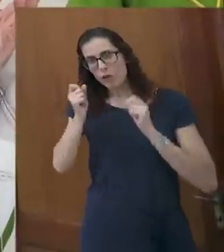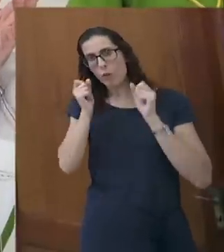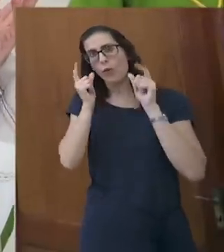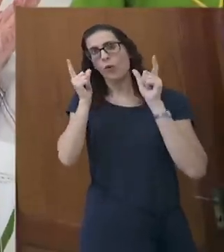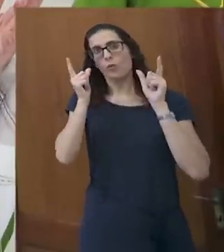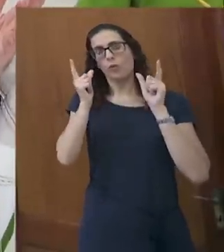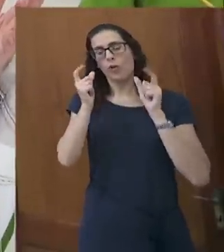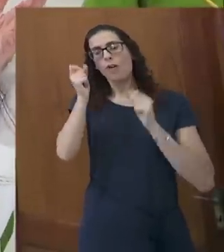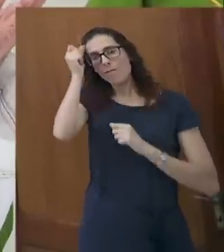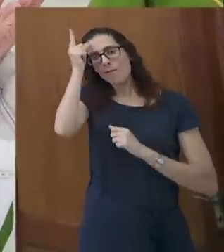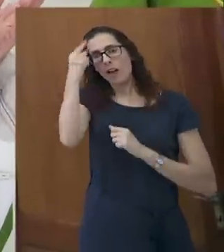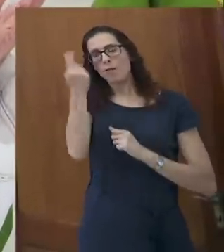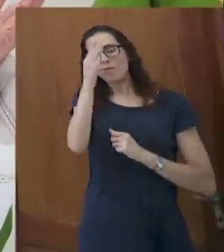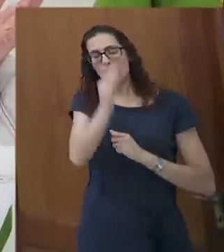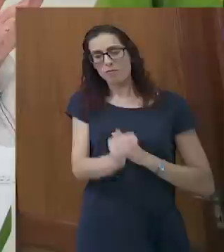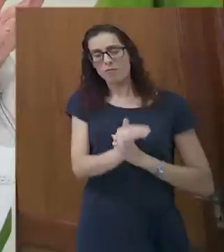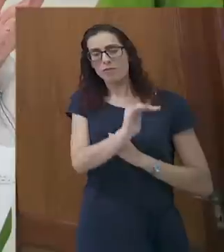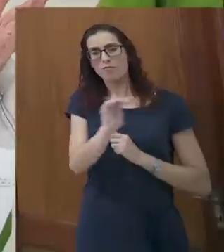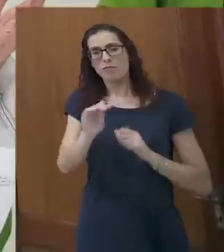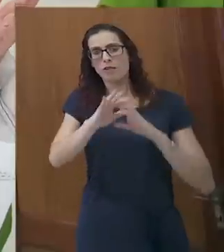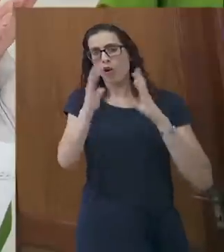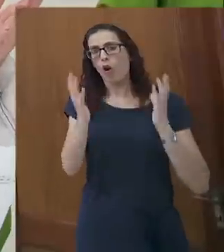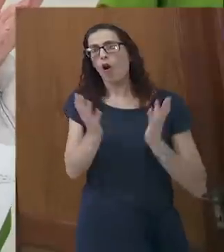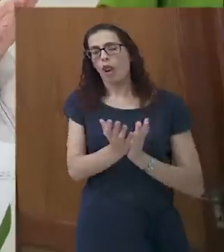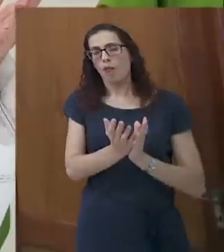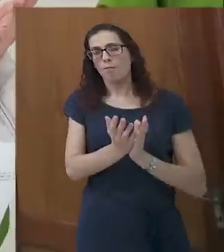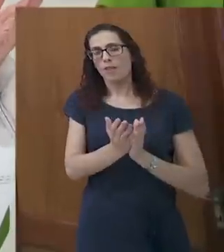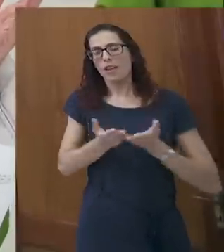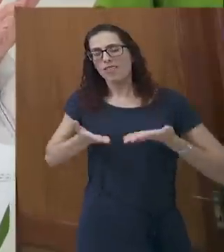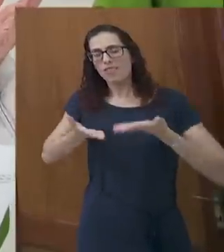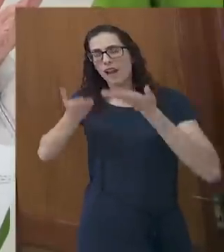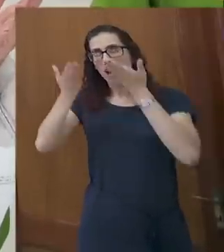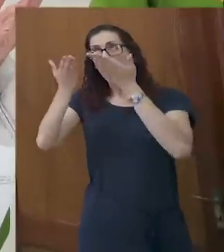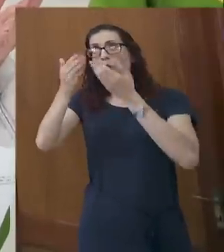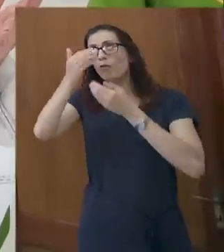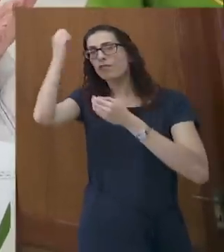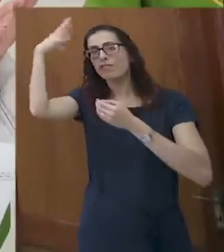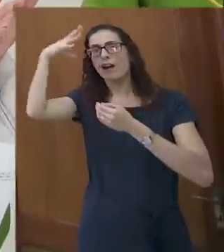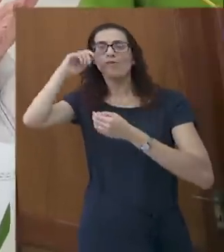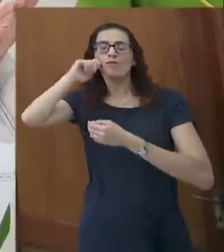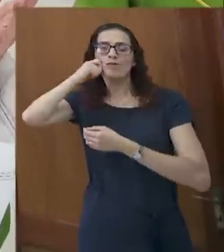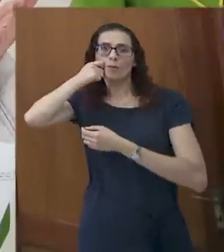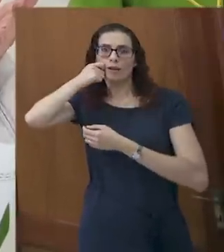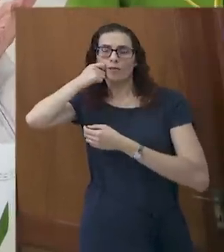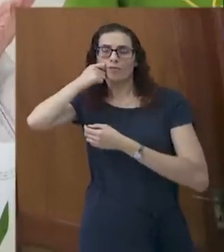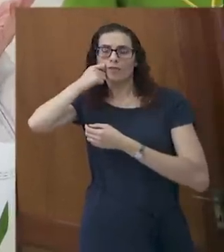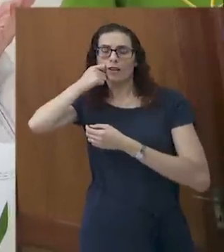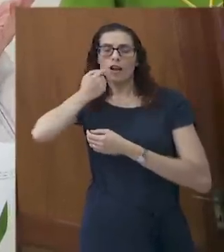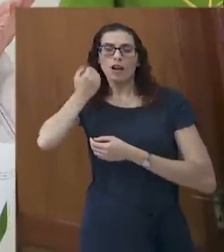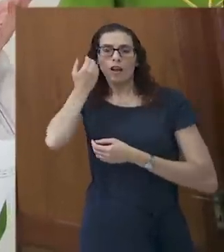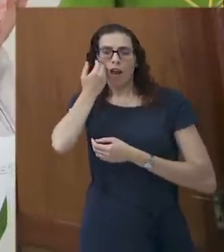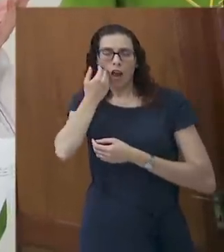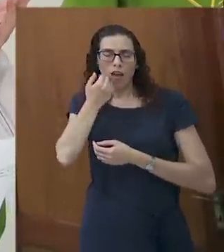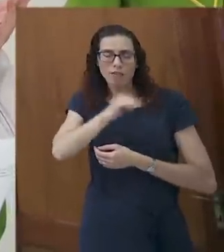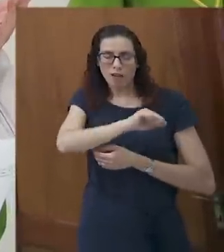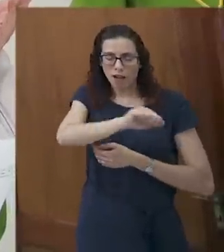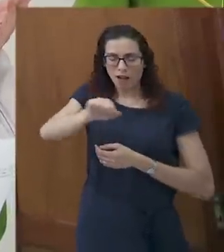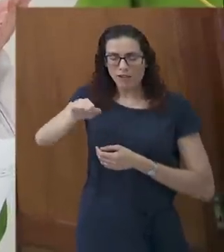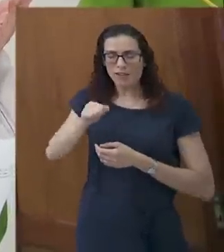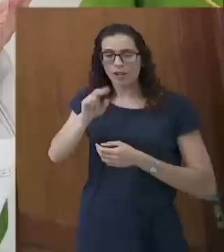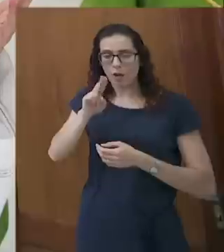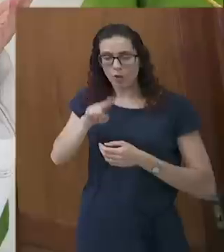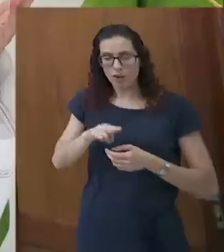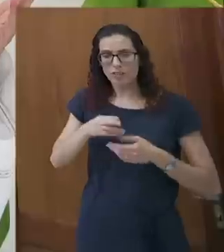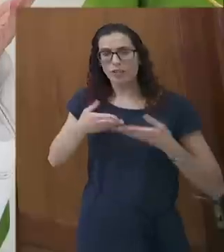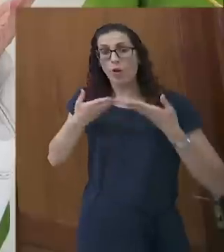fil-mejtin kollha. Daħalhom quddiemek fid-dawl tas-seħħ tiegħek. Inna lina l-kol nitolbuk, għati lina wkoll